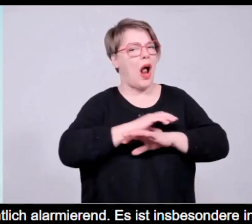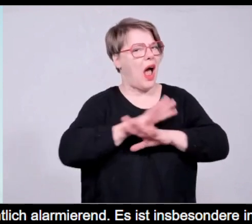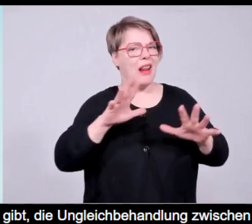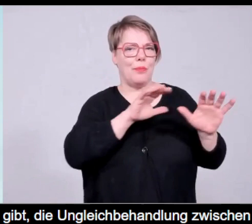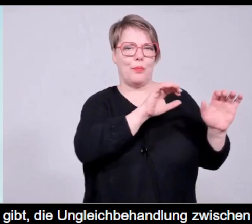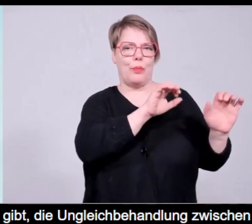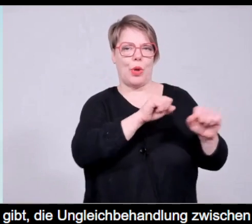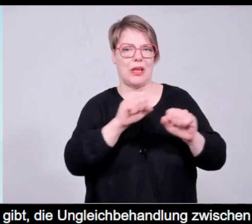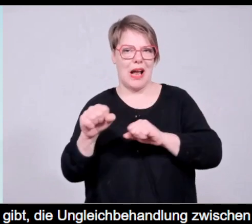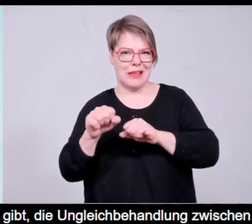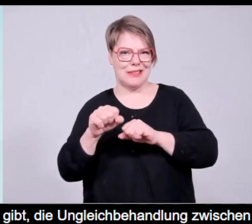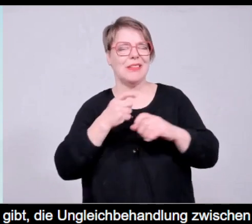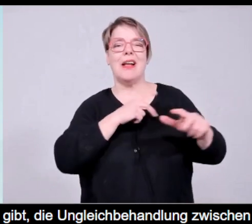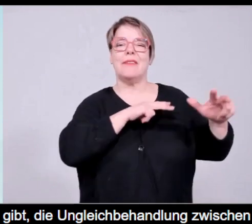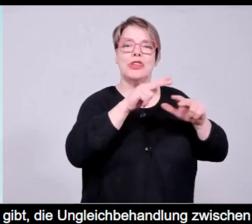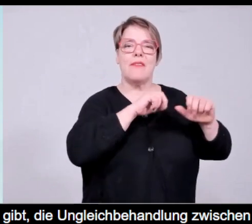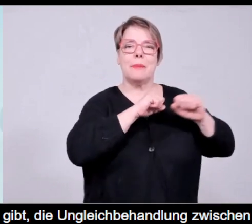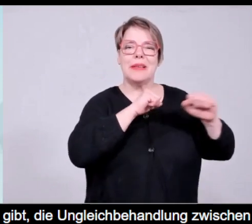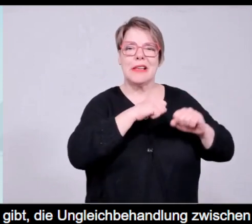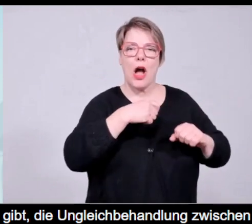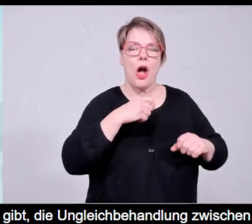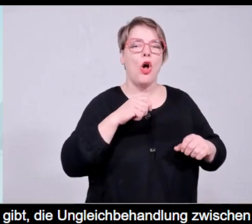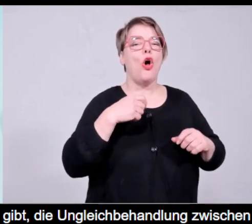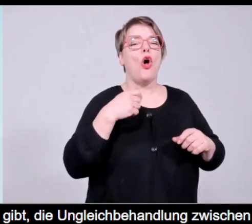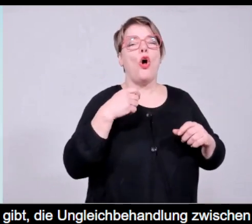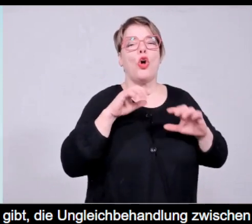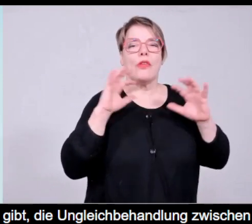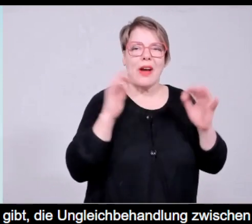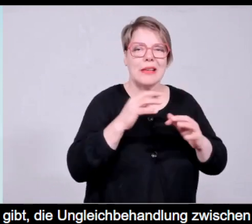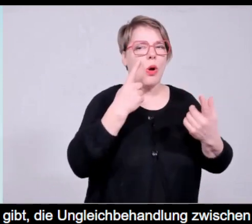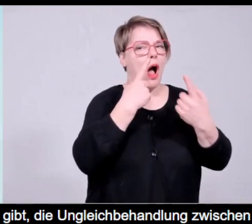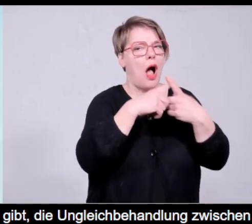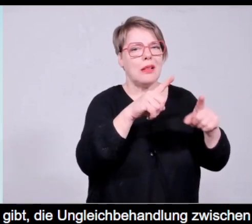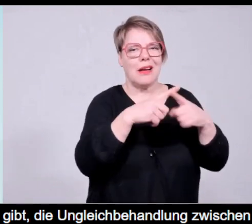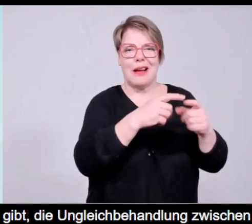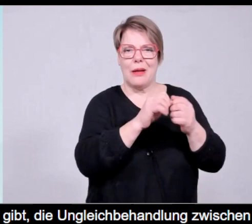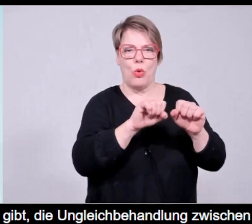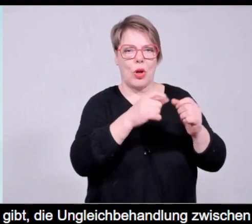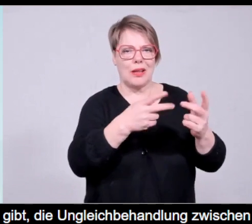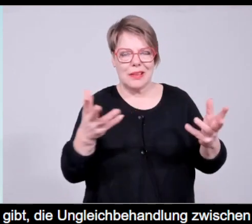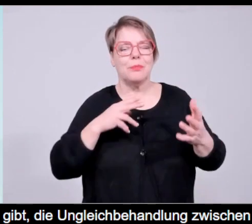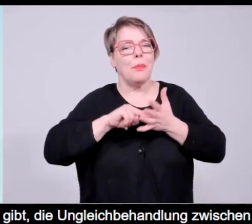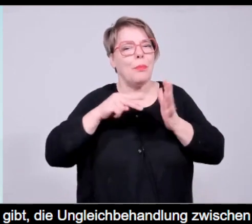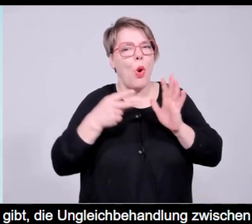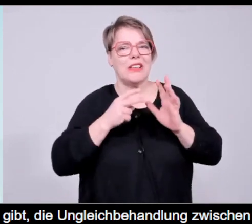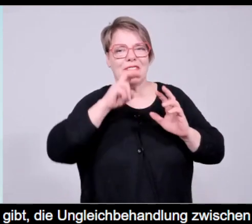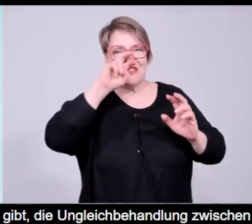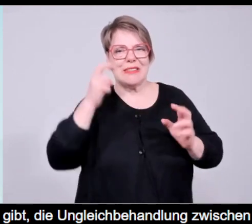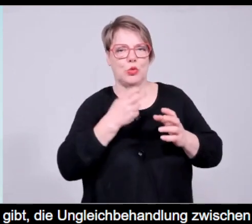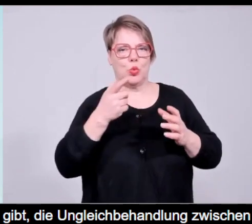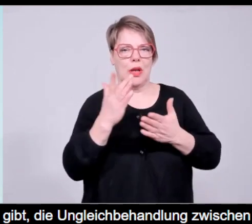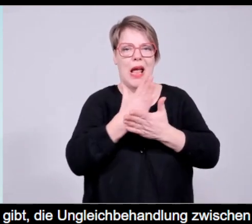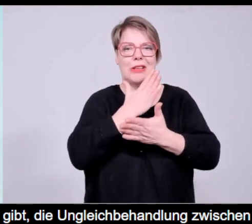Weg weitergehen. Also unseren Beschluss, dass alle Energieträger